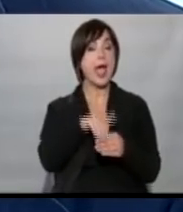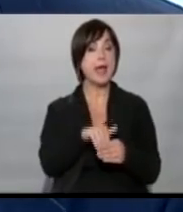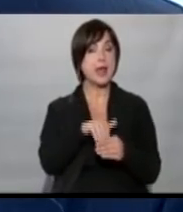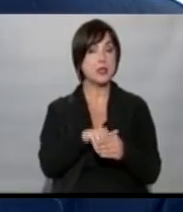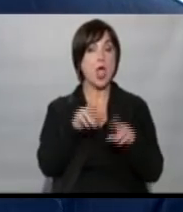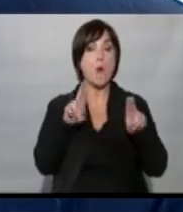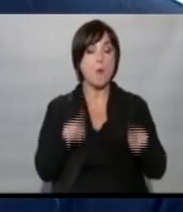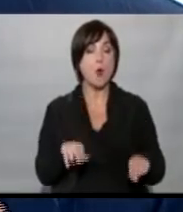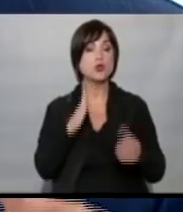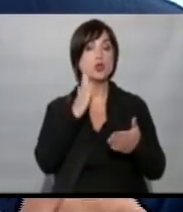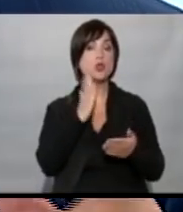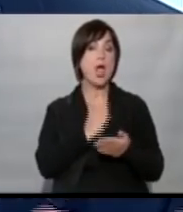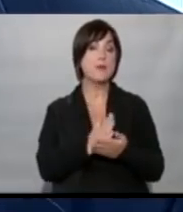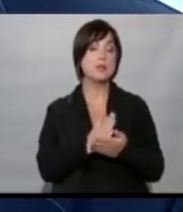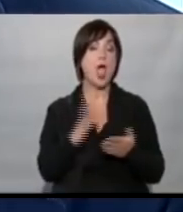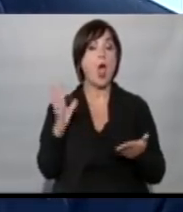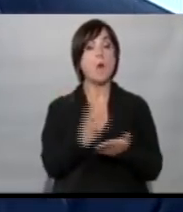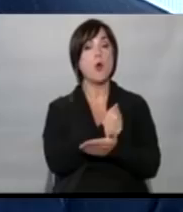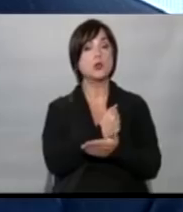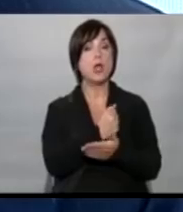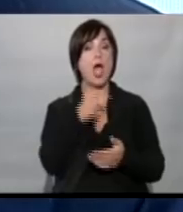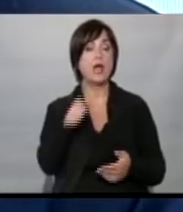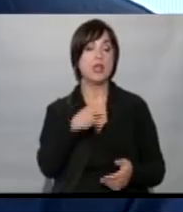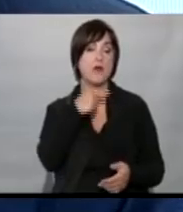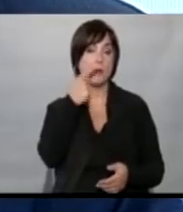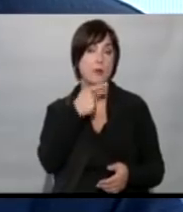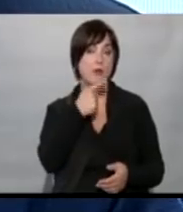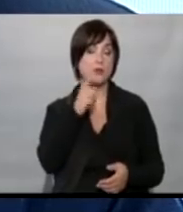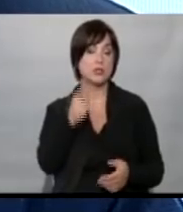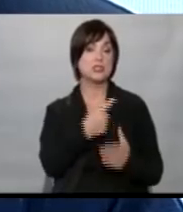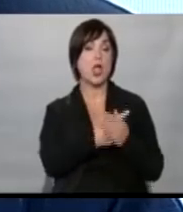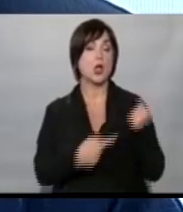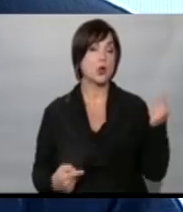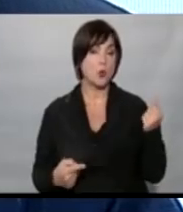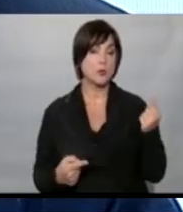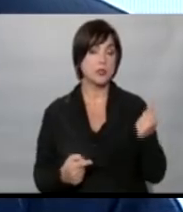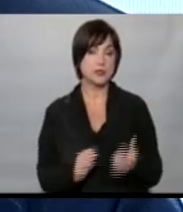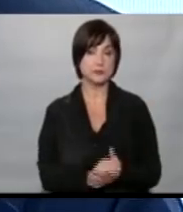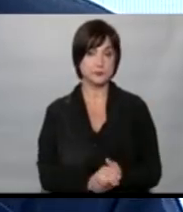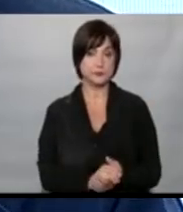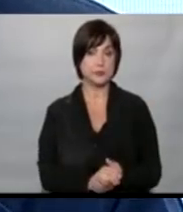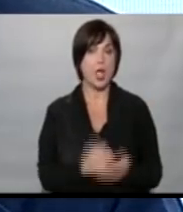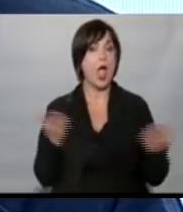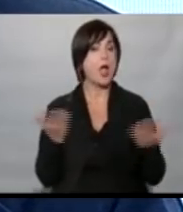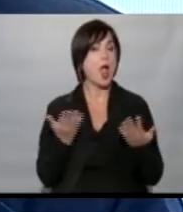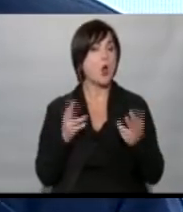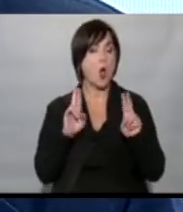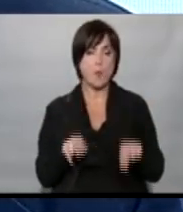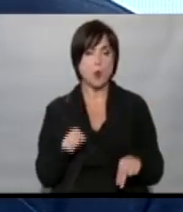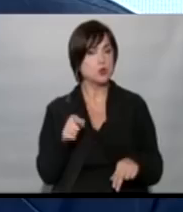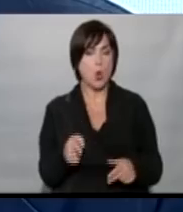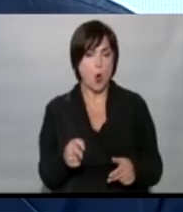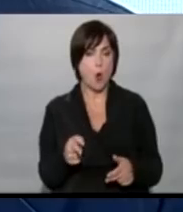е можно да бидете победник, а да ве прогласуваат за губитник. Како е можно тоа?